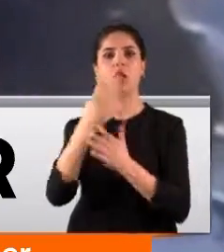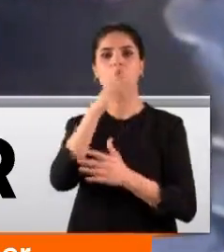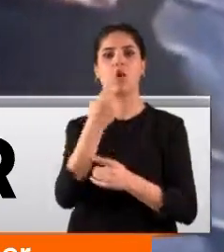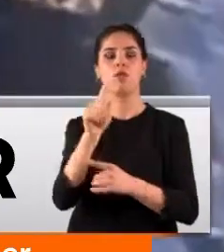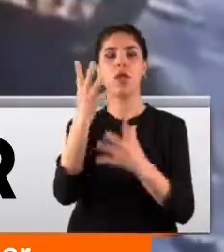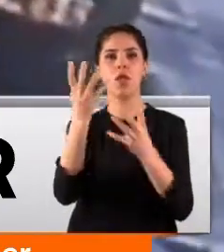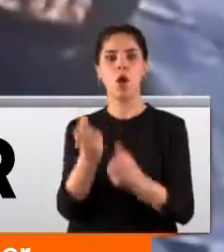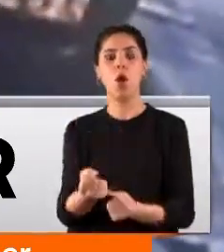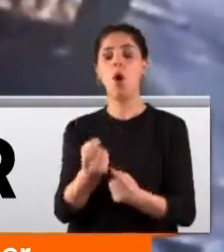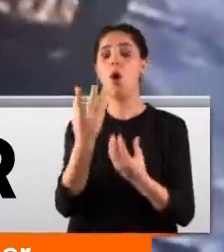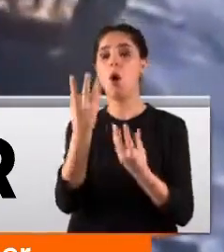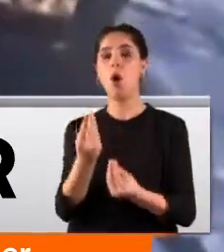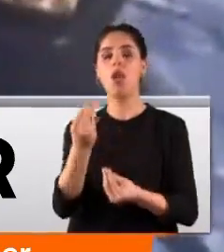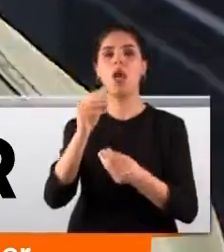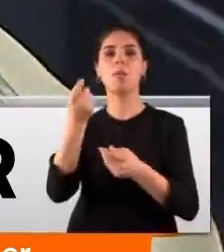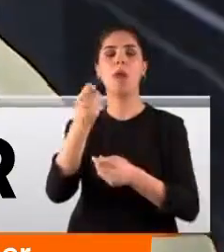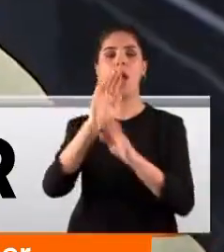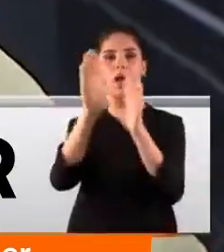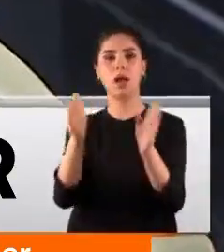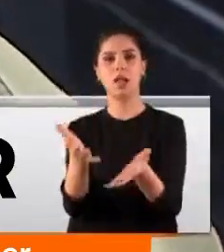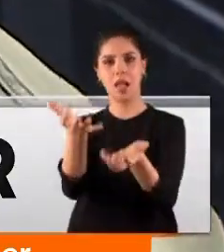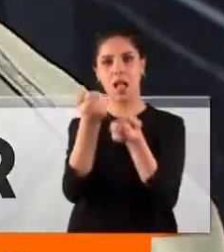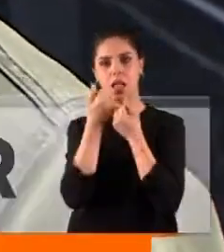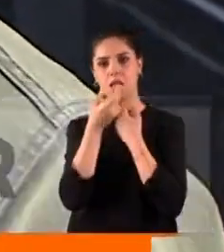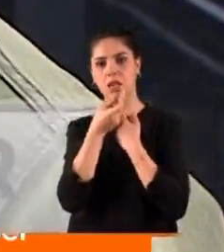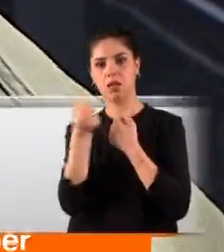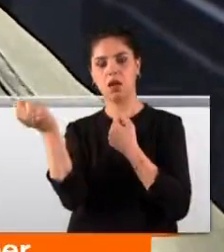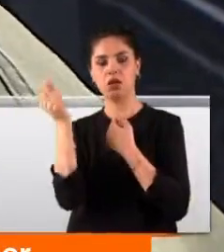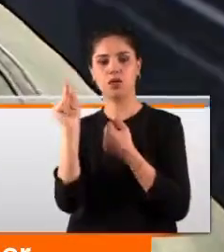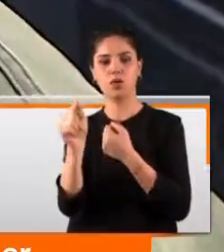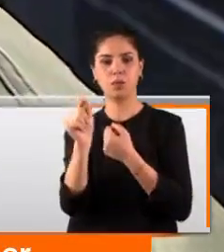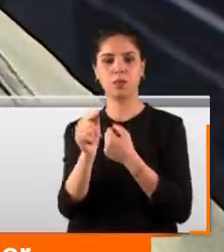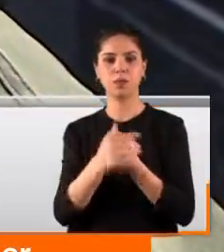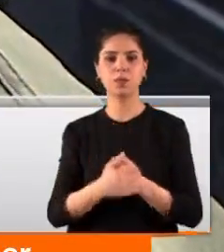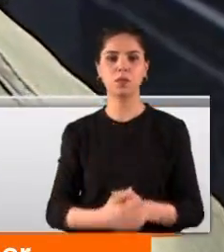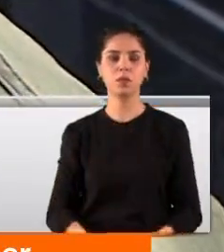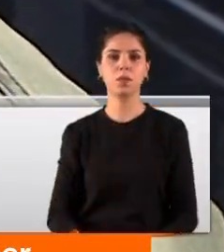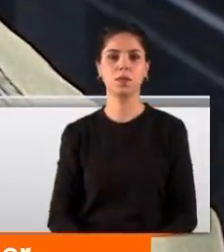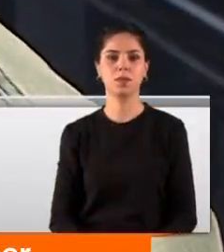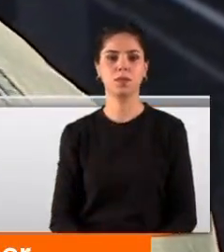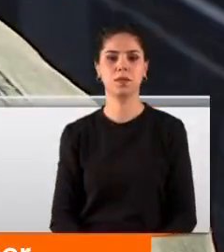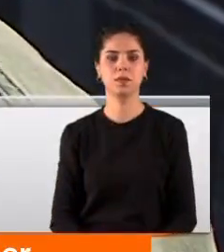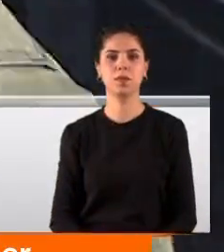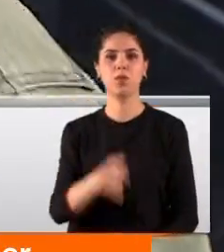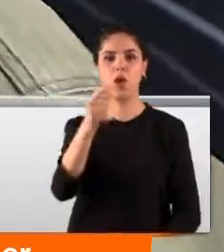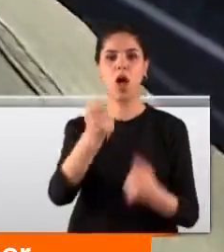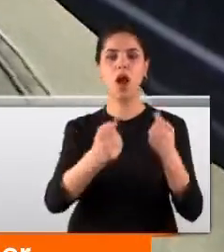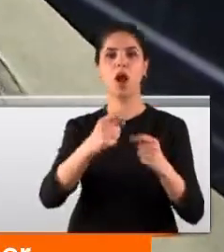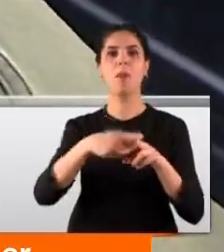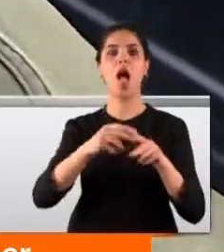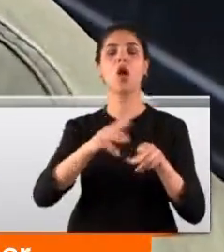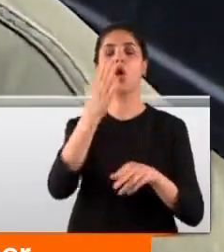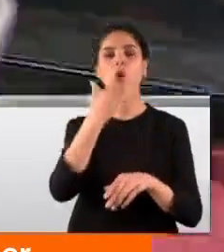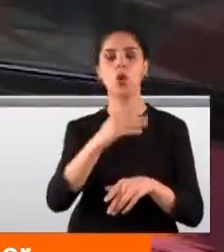lira olan çelik kasayı çalarak kaçmaya başladı. Arkamızdaki olanı da götürecekler. Onda aküsü olmadığı için beğenmiyorlar. Yoksa onu